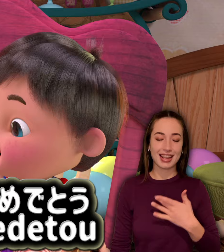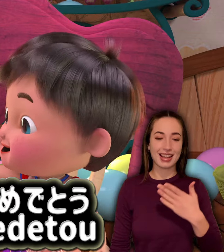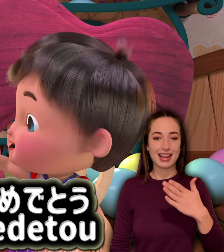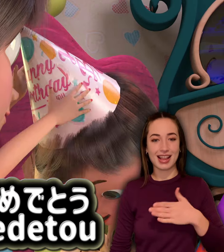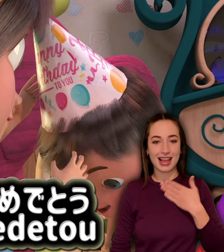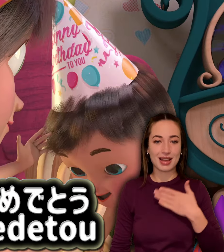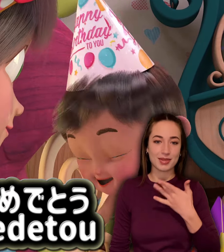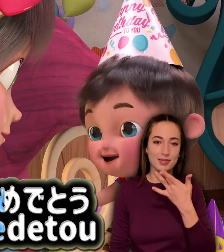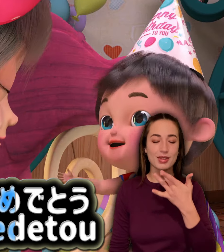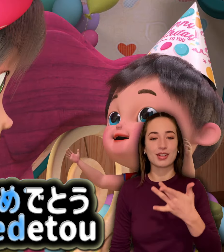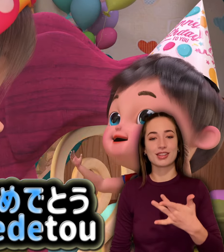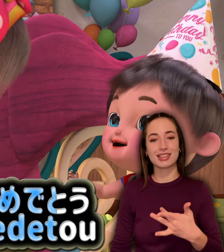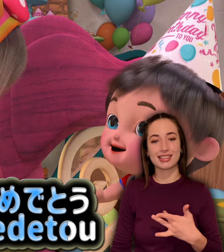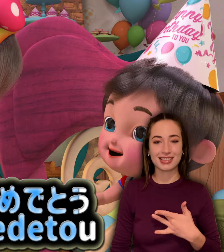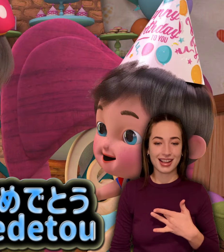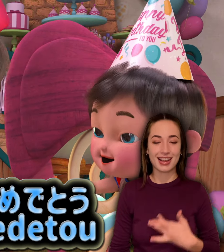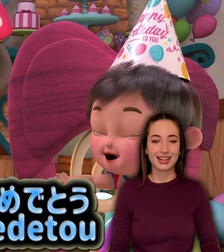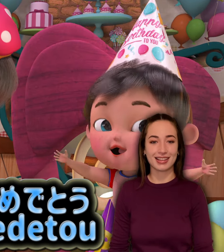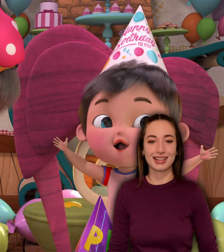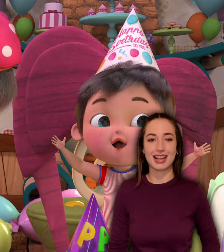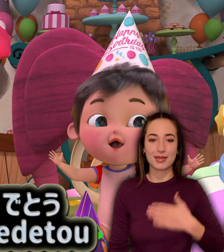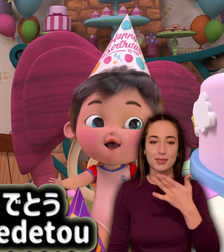誕生日おめでとう